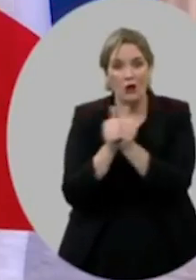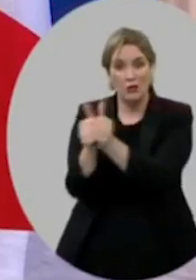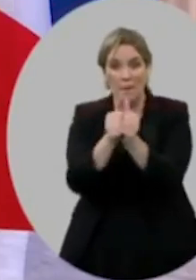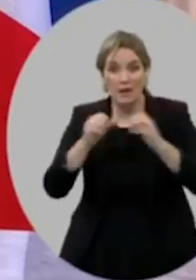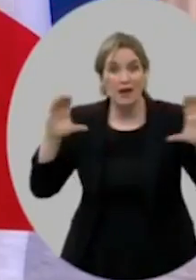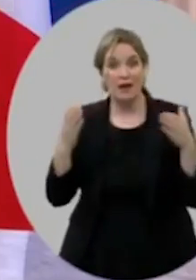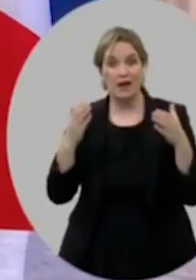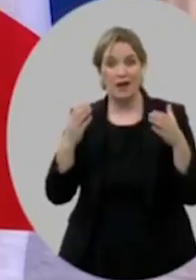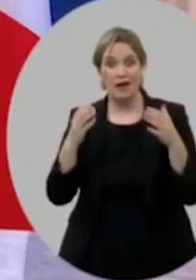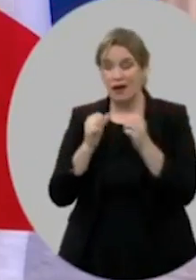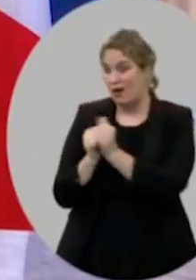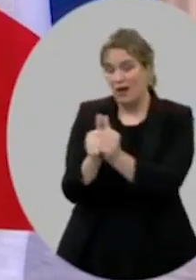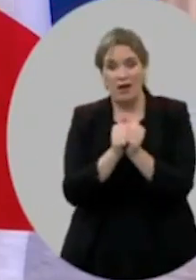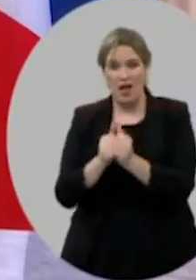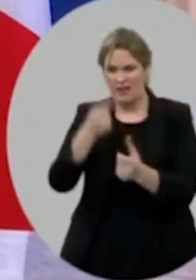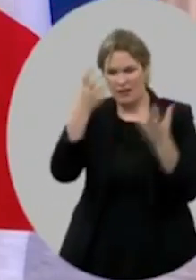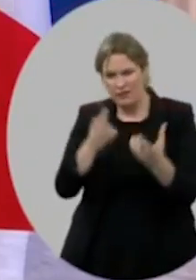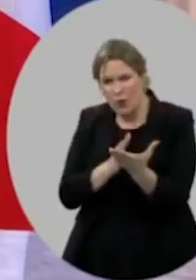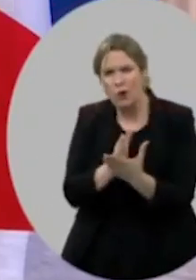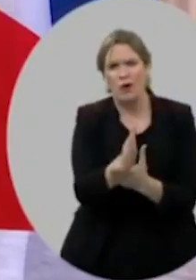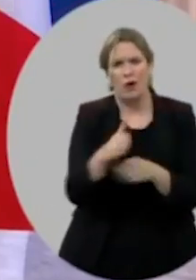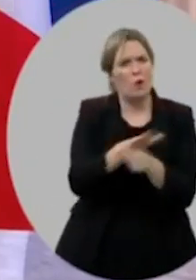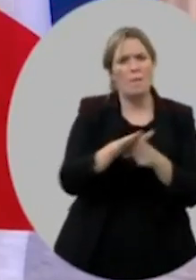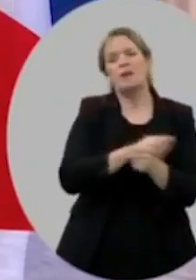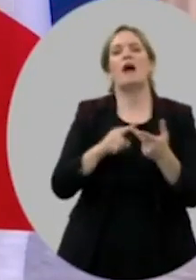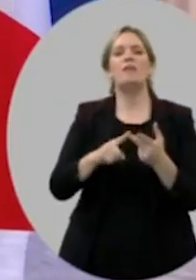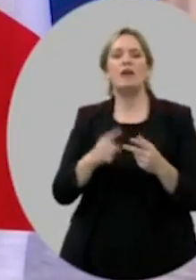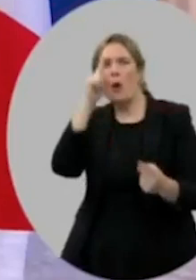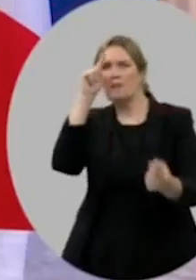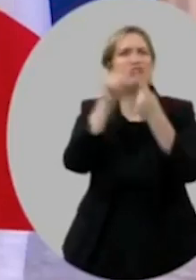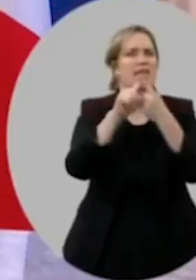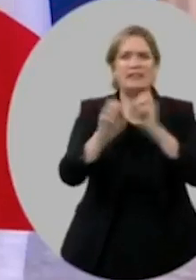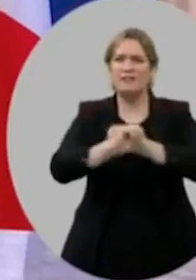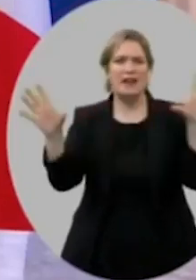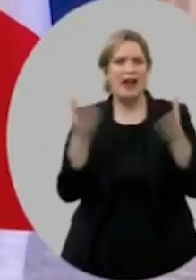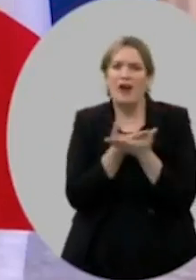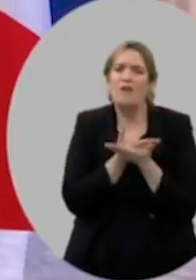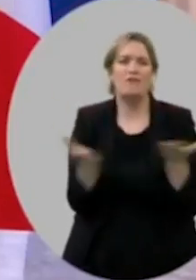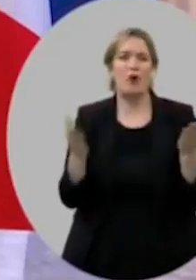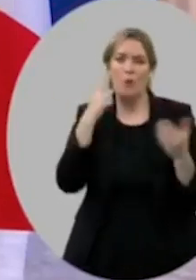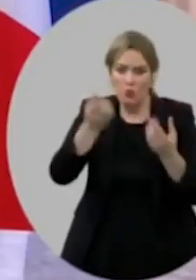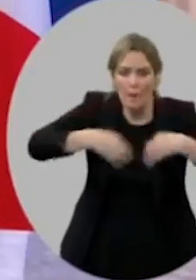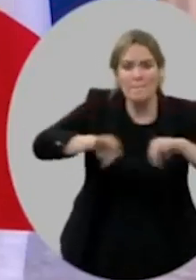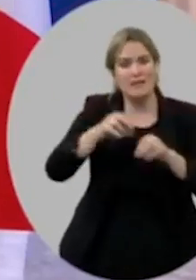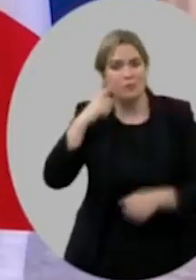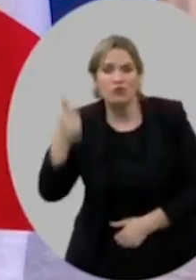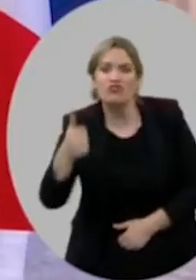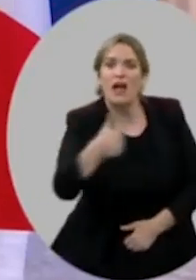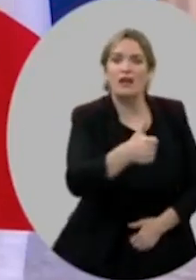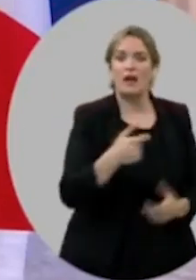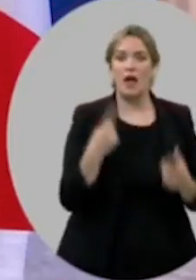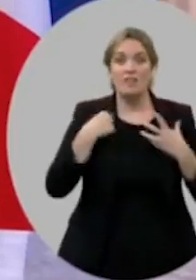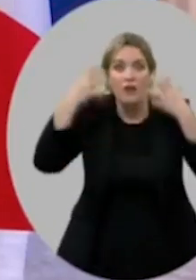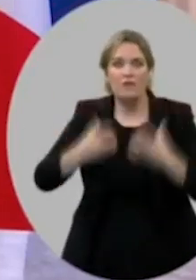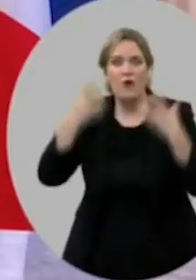avec cette détermination entière, cette ambition sincère pour cette construction unique d'une coopération entre les peuples,